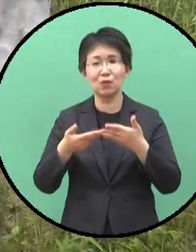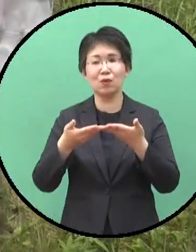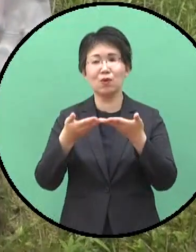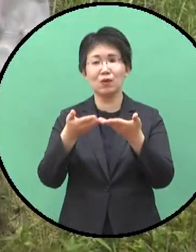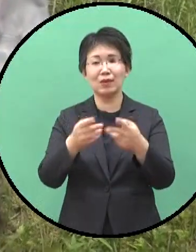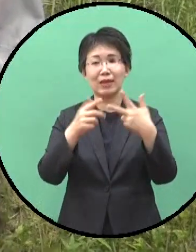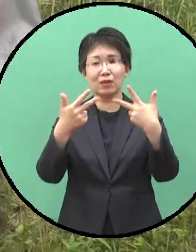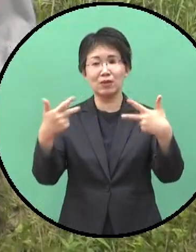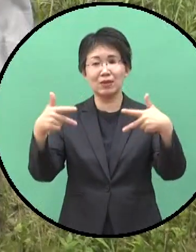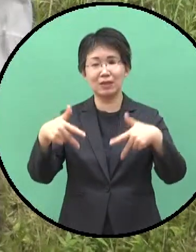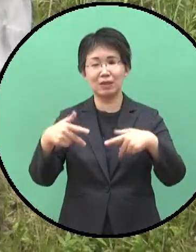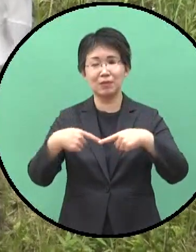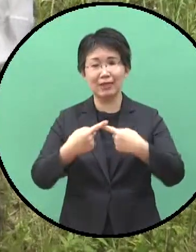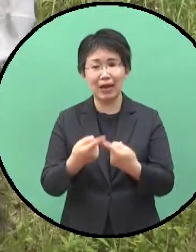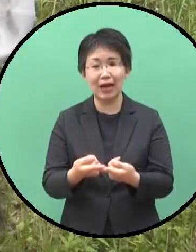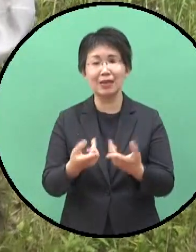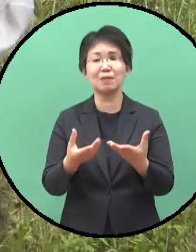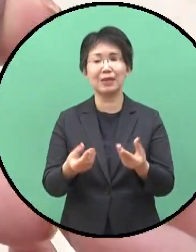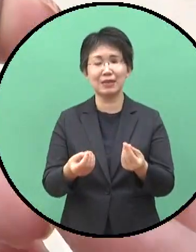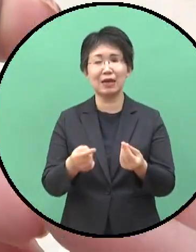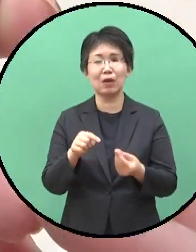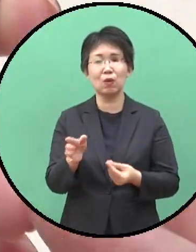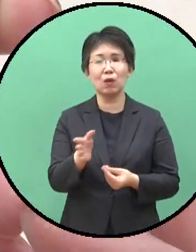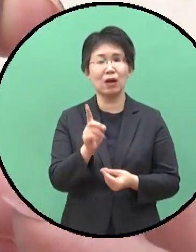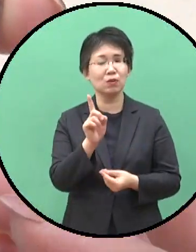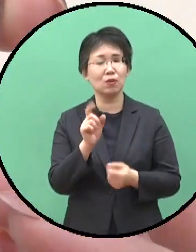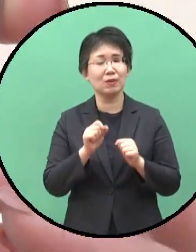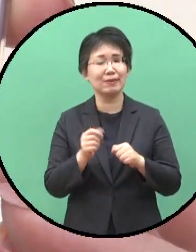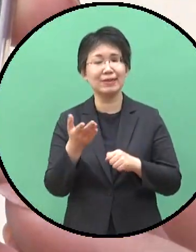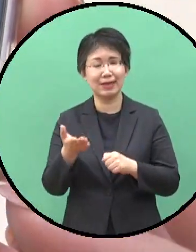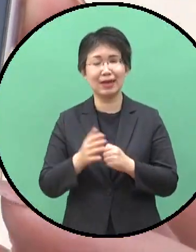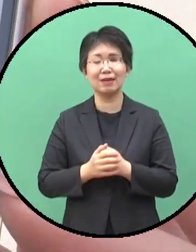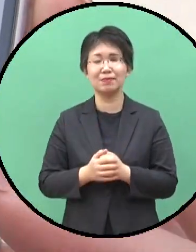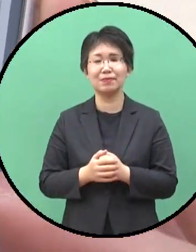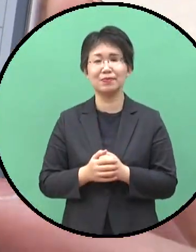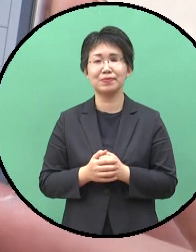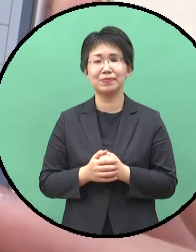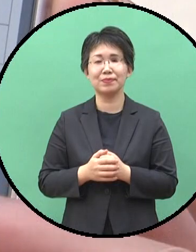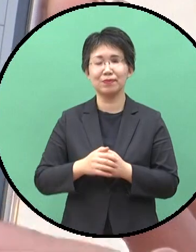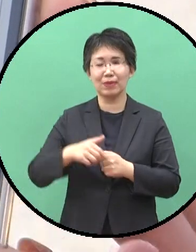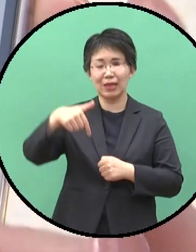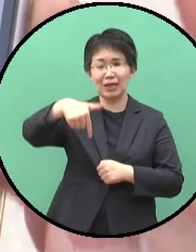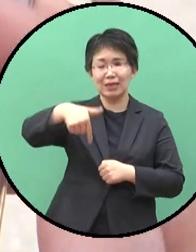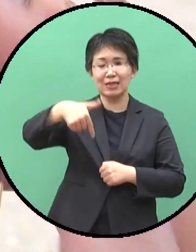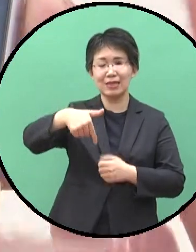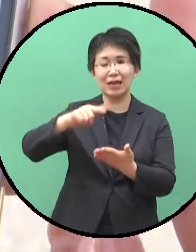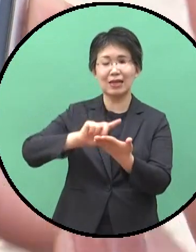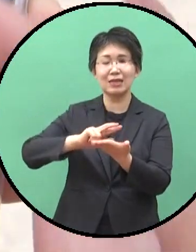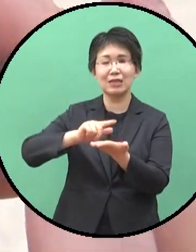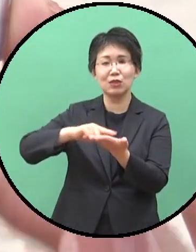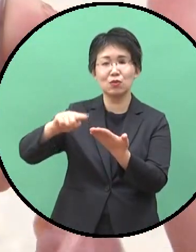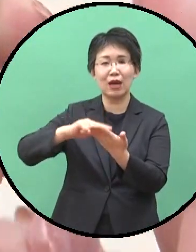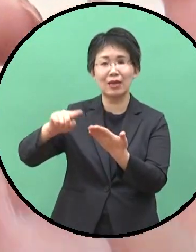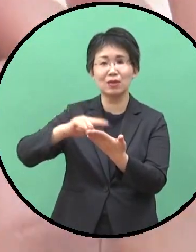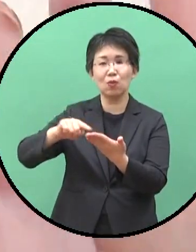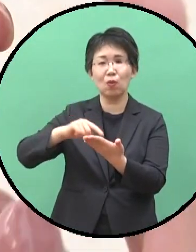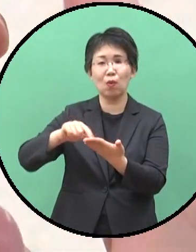開きましたが、ここからどうしましょう。 はいはい、今回開いていただくのが、下の方でスライドしていただいてですね、